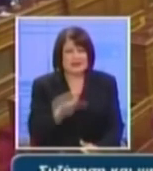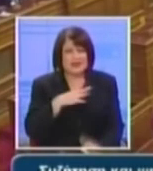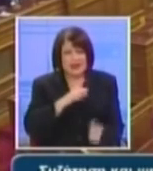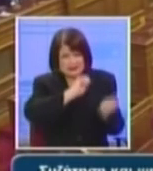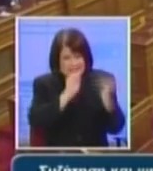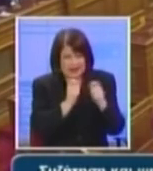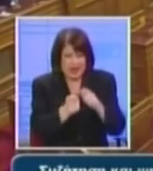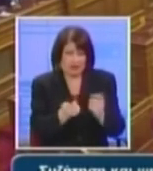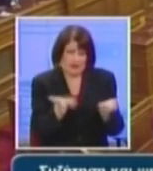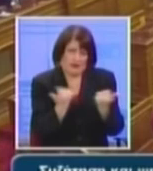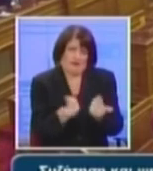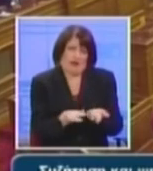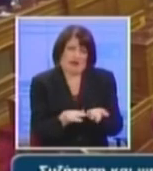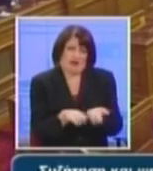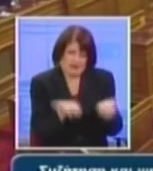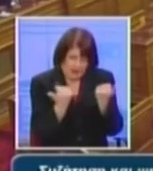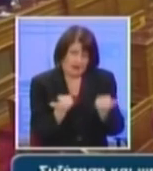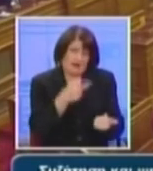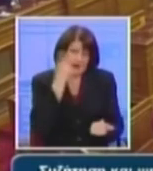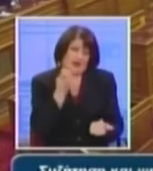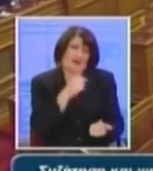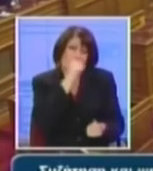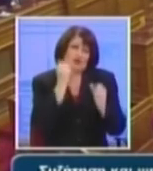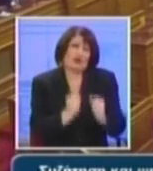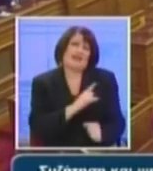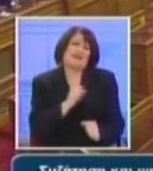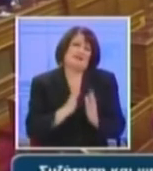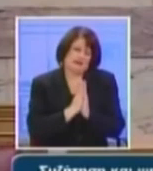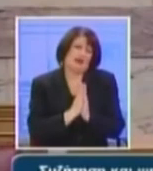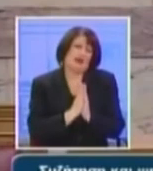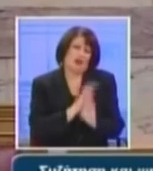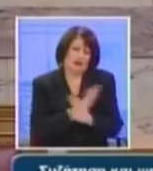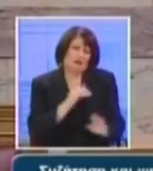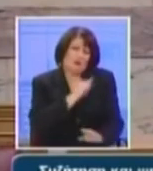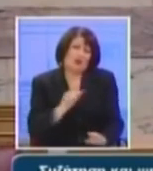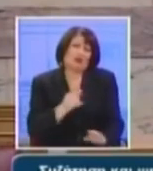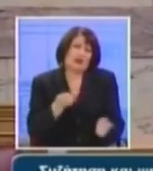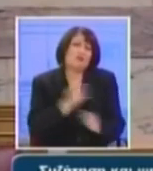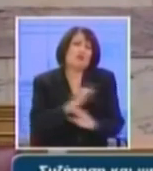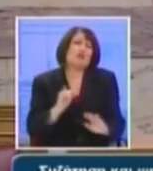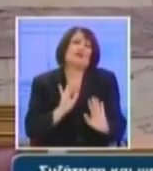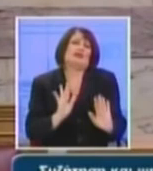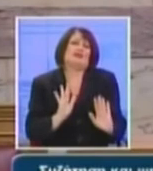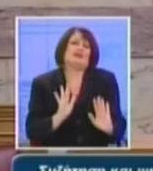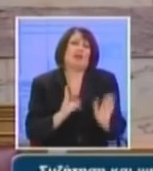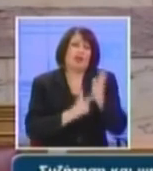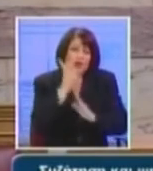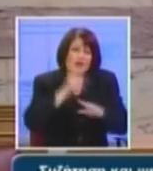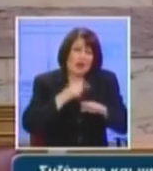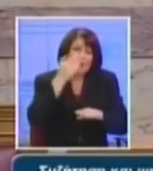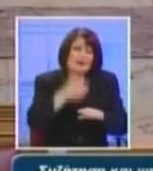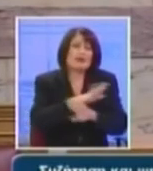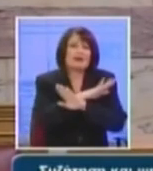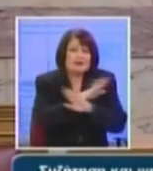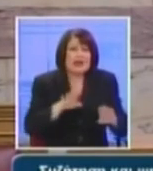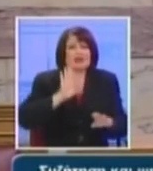αυτά. Δεν υπάρχει, κύριε Πρόεδρε, αυτό το δικαίωμα. Γιατί με φαίνεται σε δύσκολη θέση? Ποτέ δεν έχει γίνει αυτό. Μετά τις 12 και